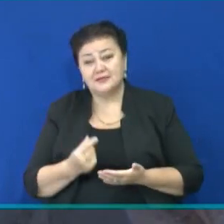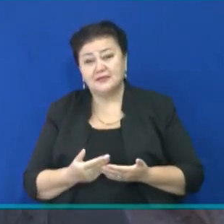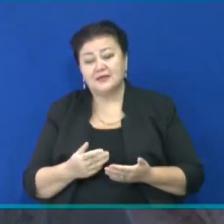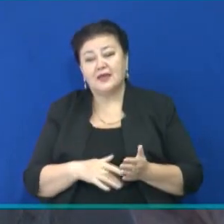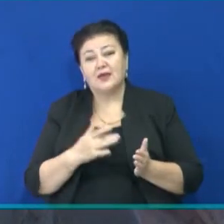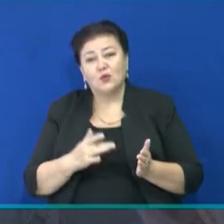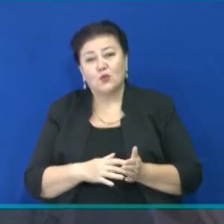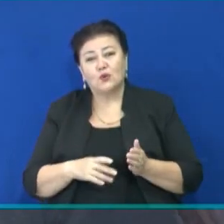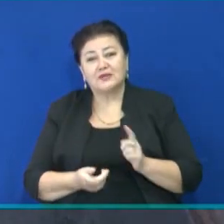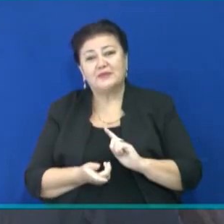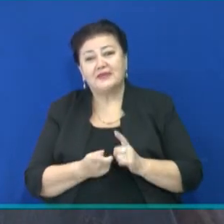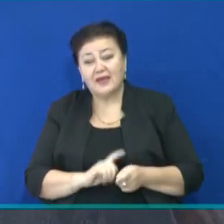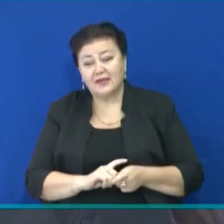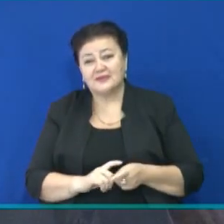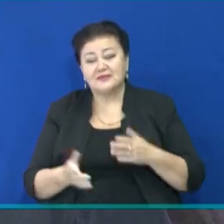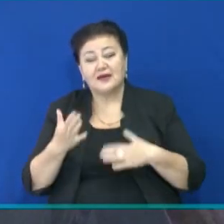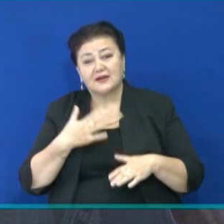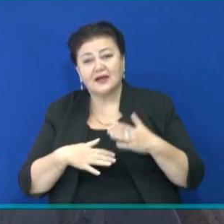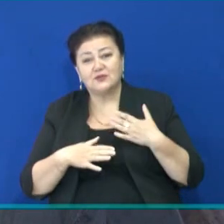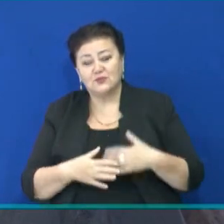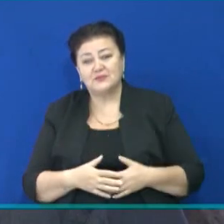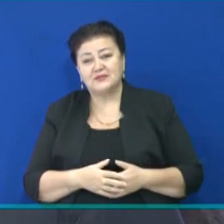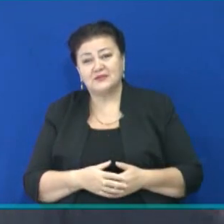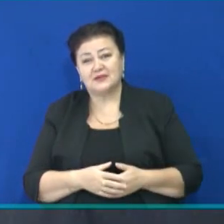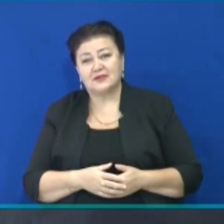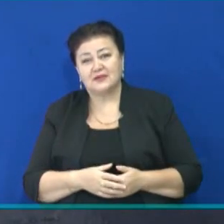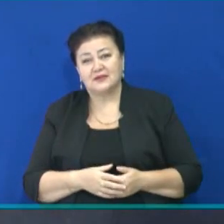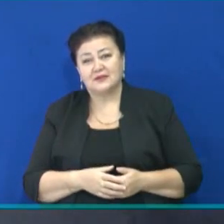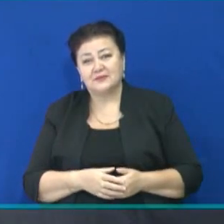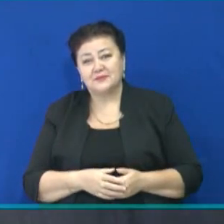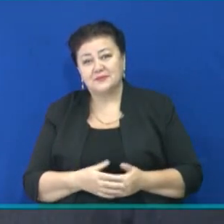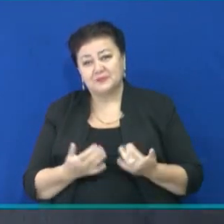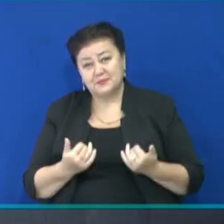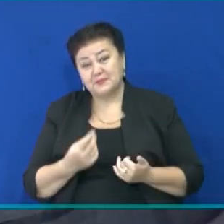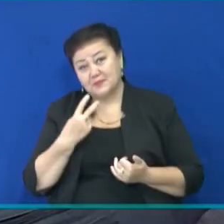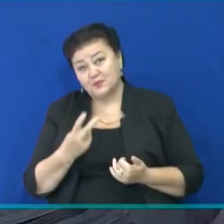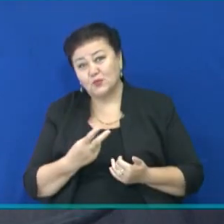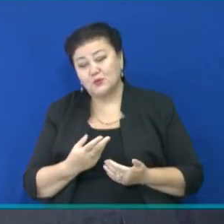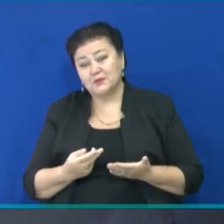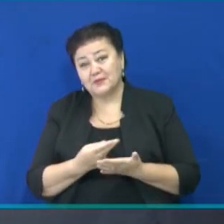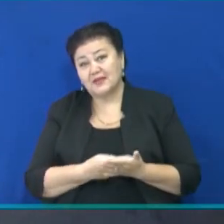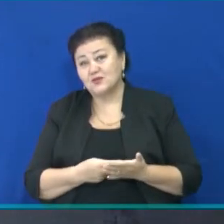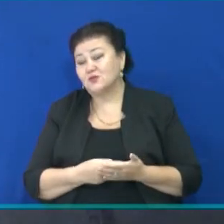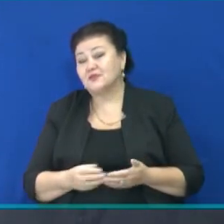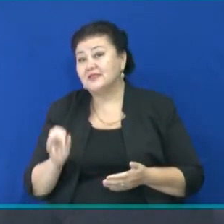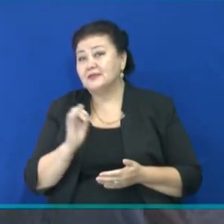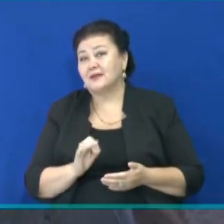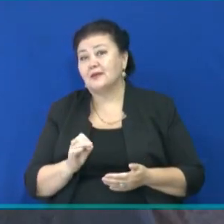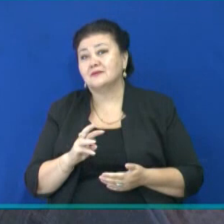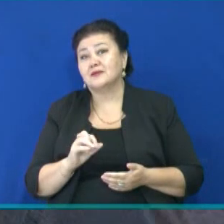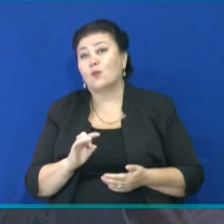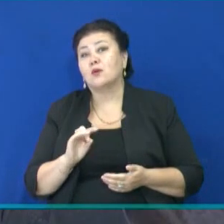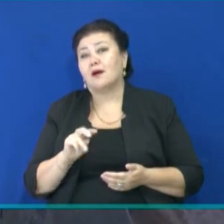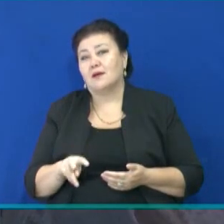өзі сәті келіп жатыр. Соған өзі қуаныштымын. Енді мынаны жақсы мұрал салып жатыр, ан жақсы дендер парк ашты